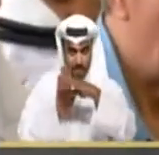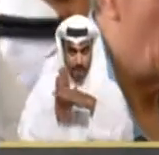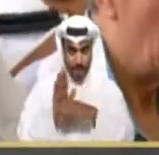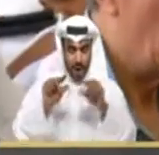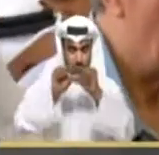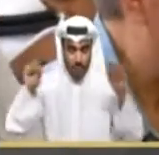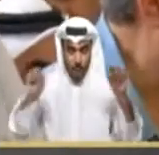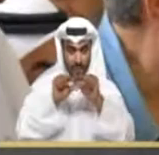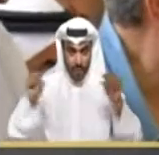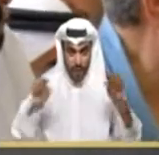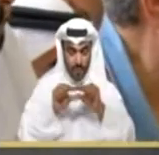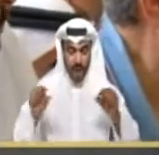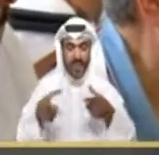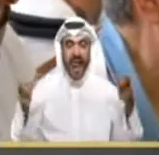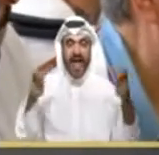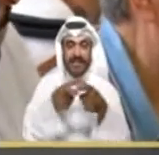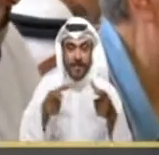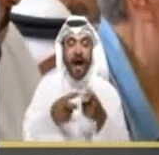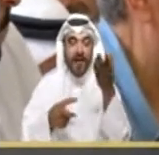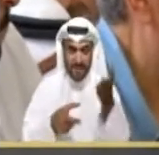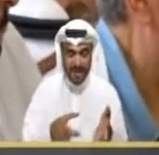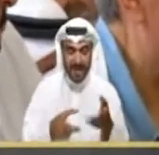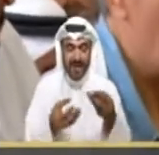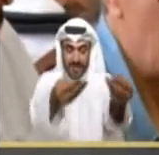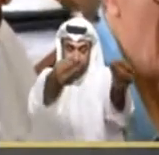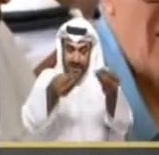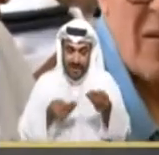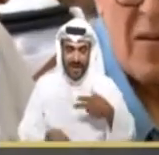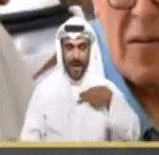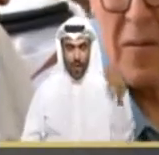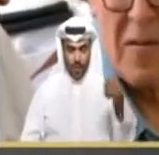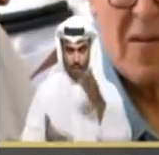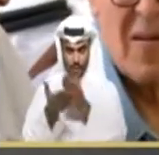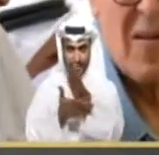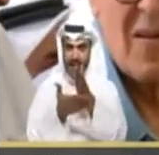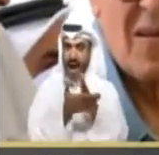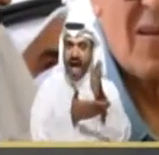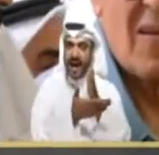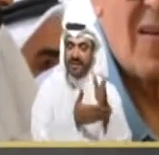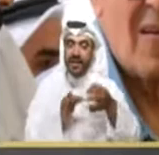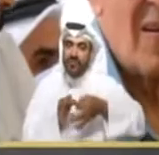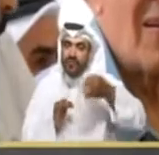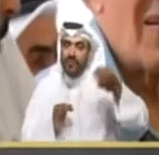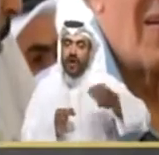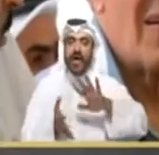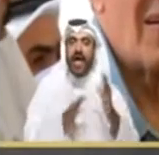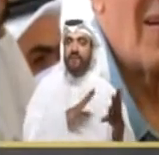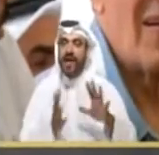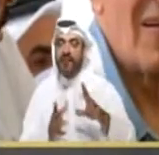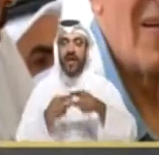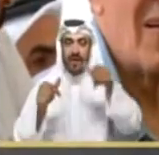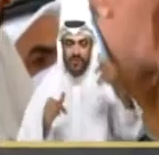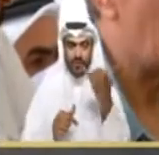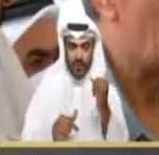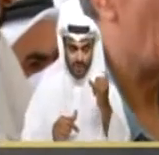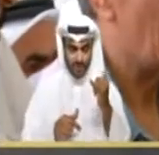المواضيع الأخرى اللي كانت موجودة في الاجتماع، كان هناك عرض من وزير الخارجية لآخر التطورات الإقليمية في المنطقة،